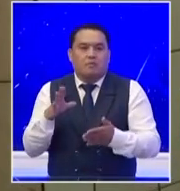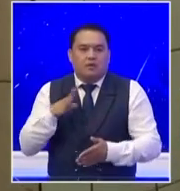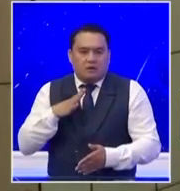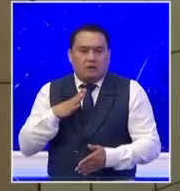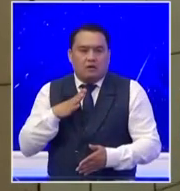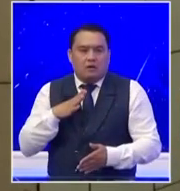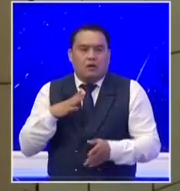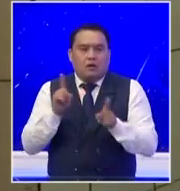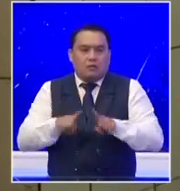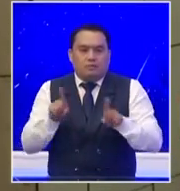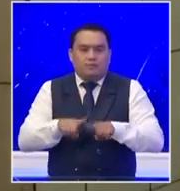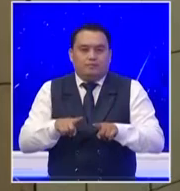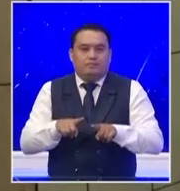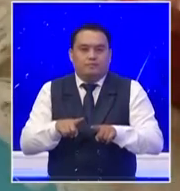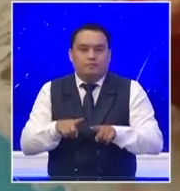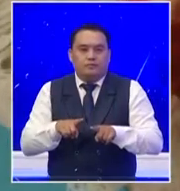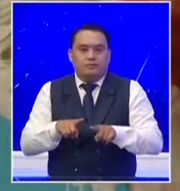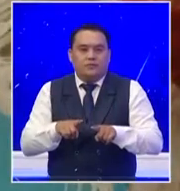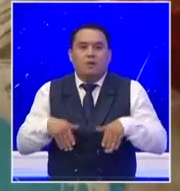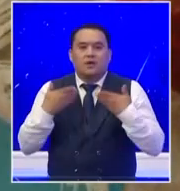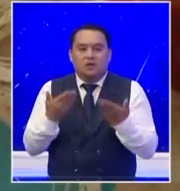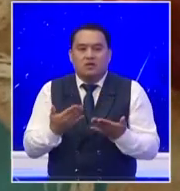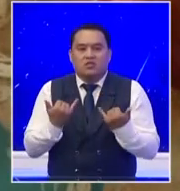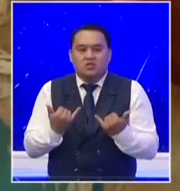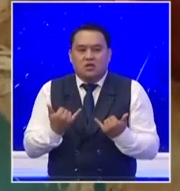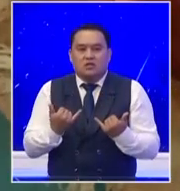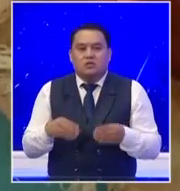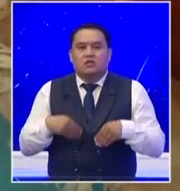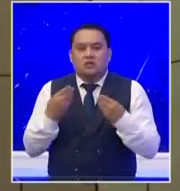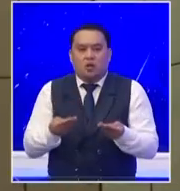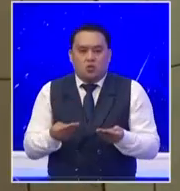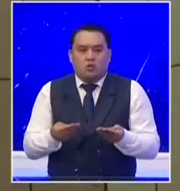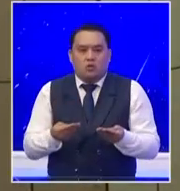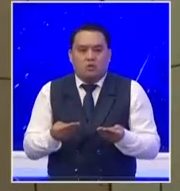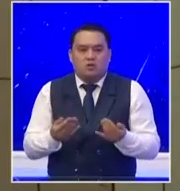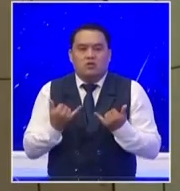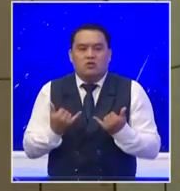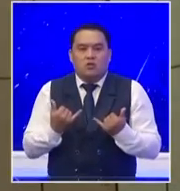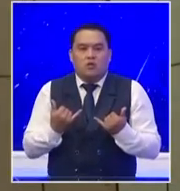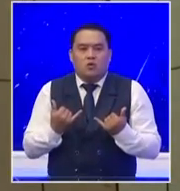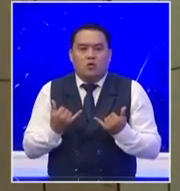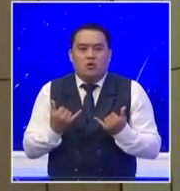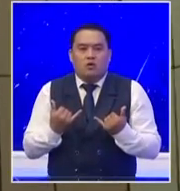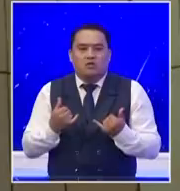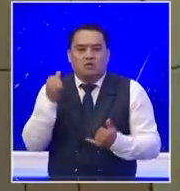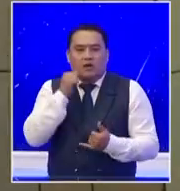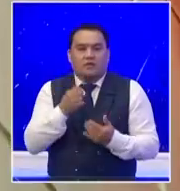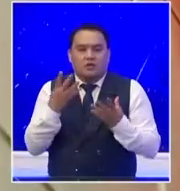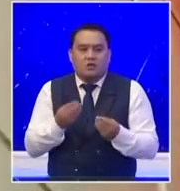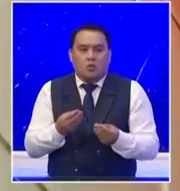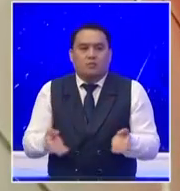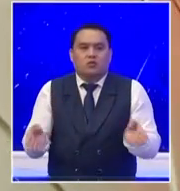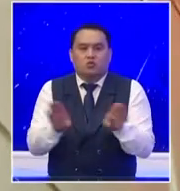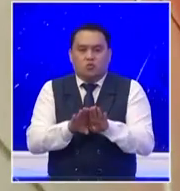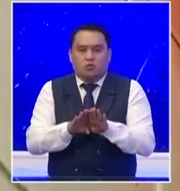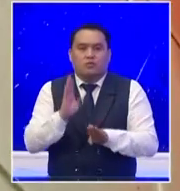476. Потом неоднократно были даны уведомления. Сейчас нами дается уведомление данному хозяйственному субъекту, и с завтрашнего дня эксплуатация будет